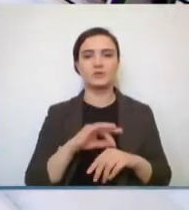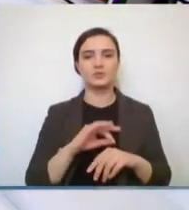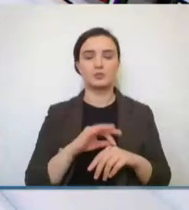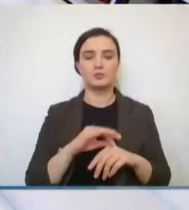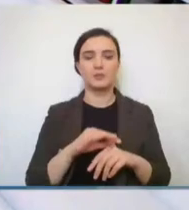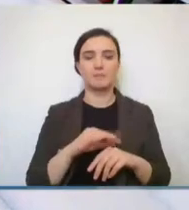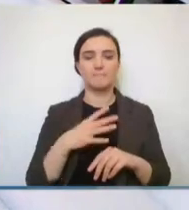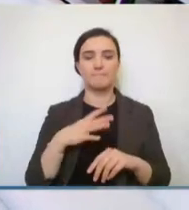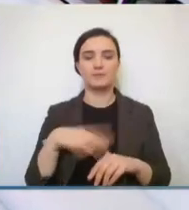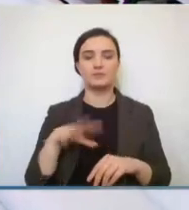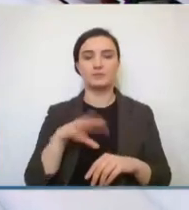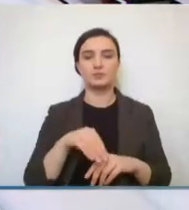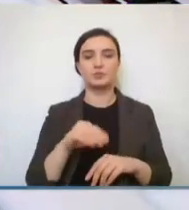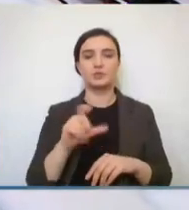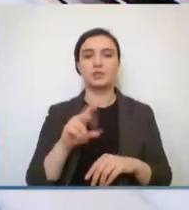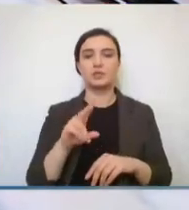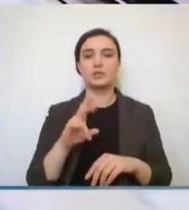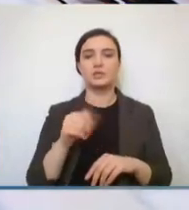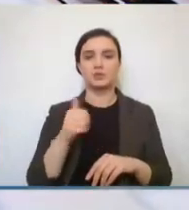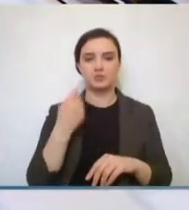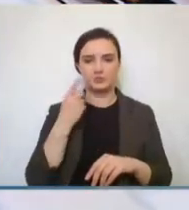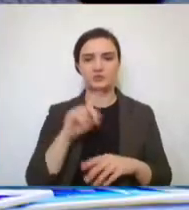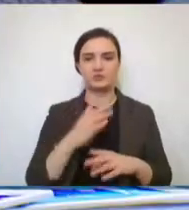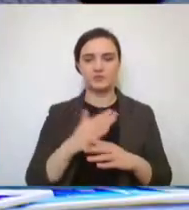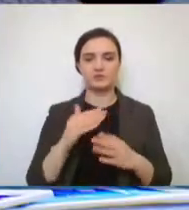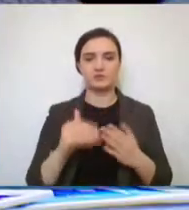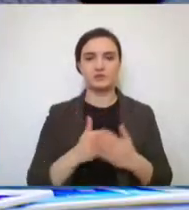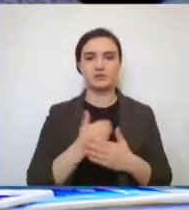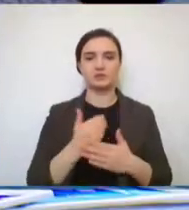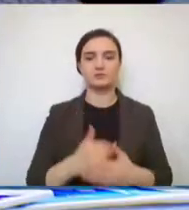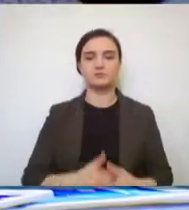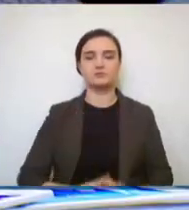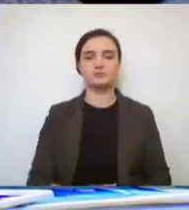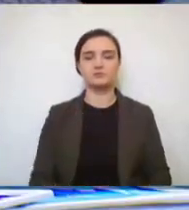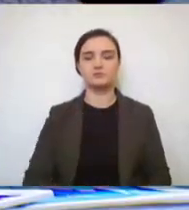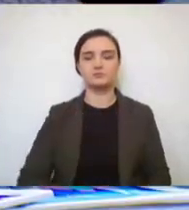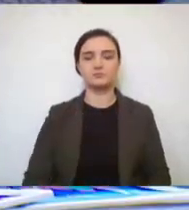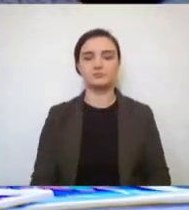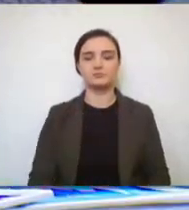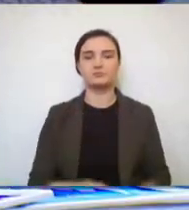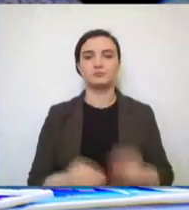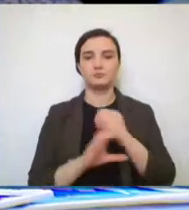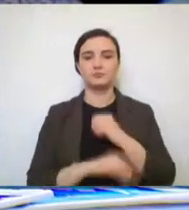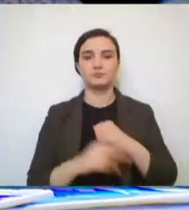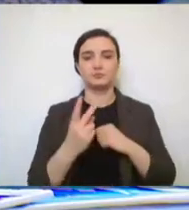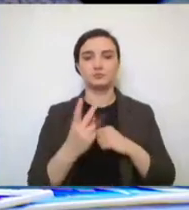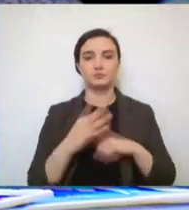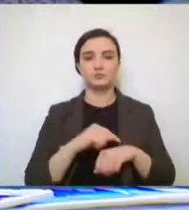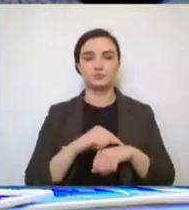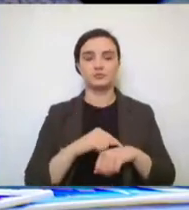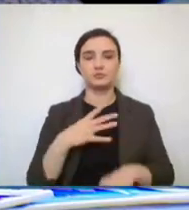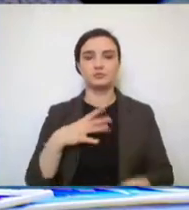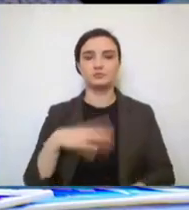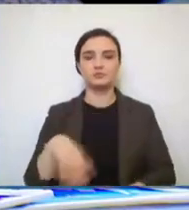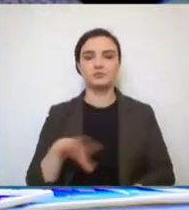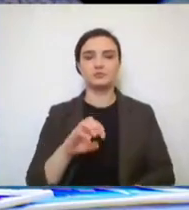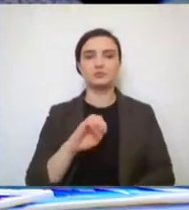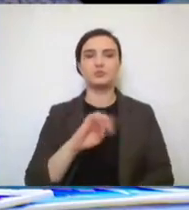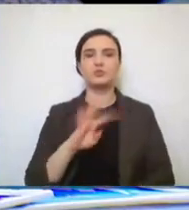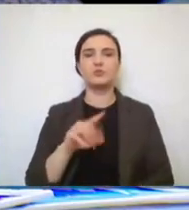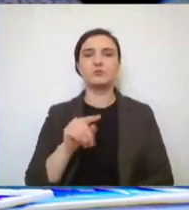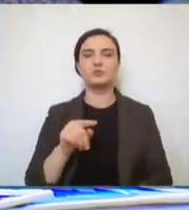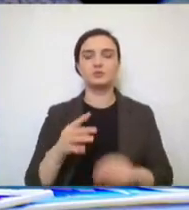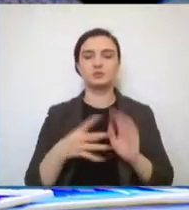ელენე, როგორც ვიცი, გვაქვს უკვე ახალი ინფორმაცია. ბოლო 24 საათში საქართველოში COVID-19-ის 903